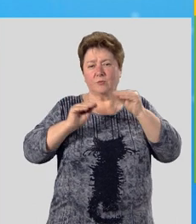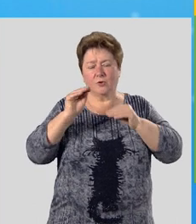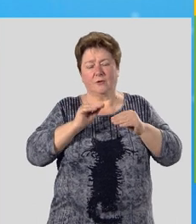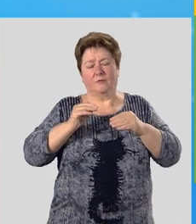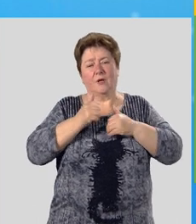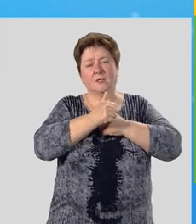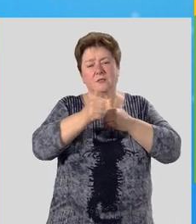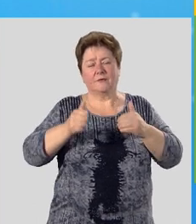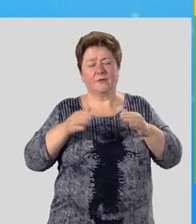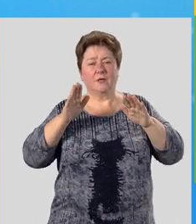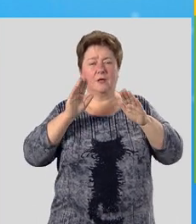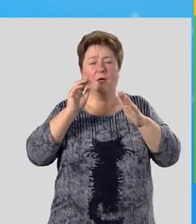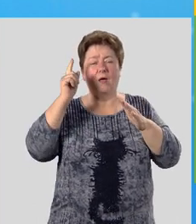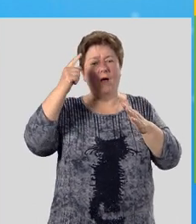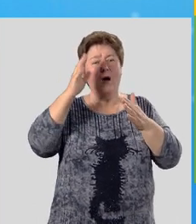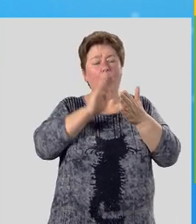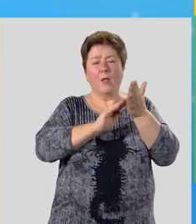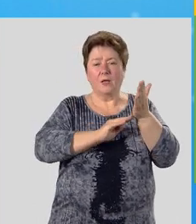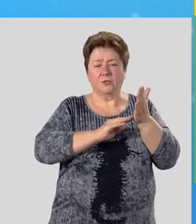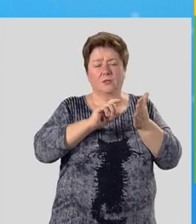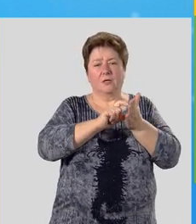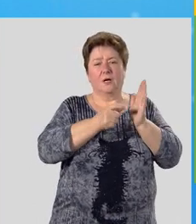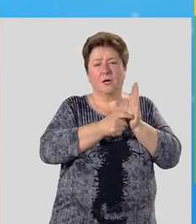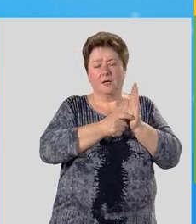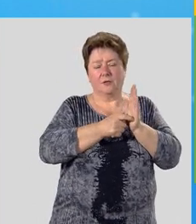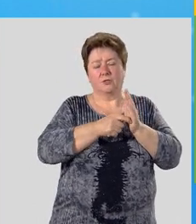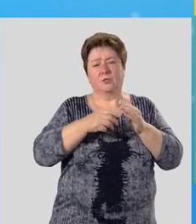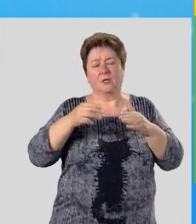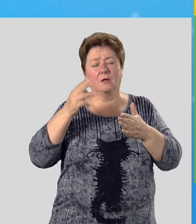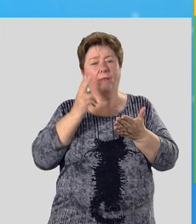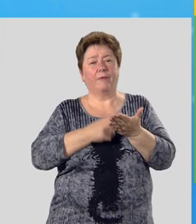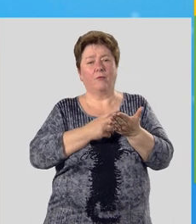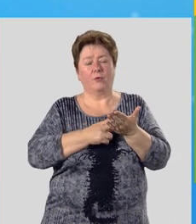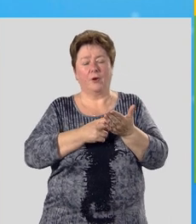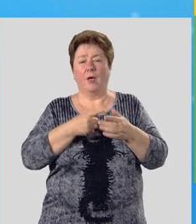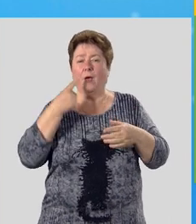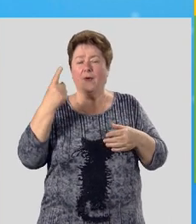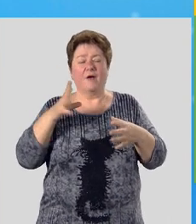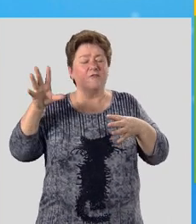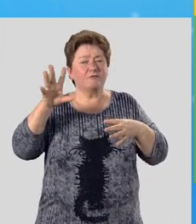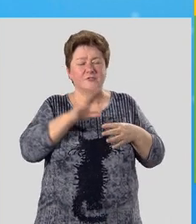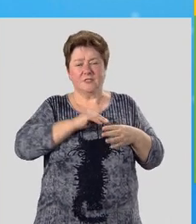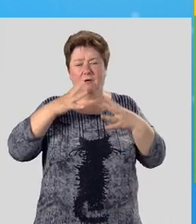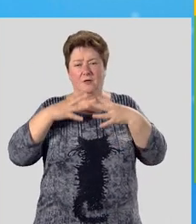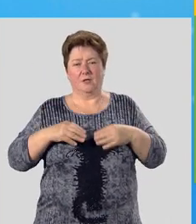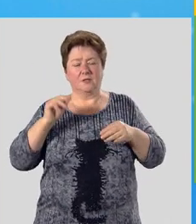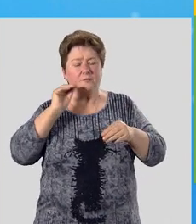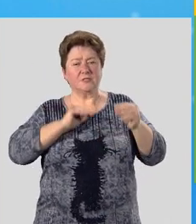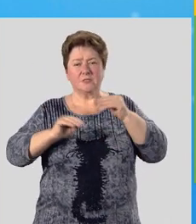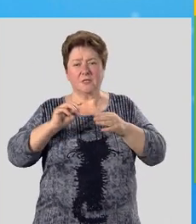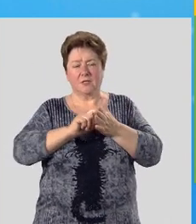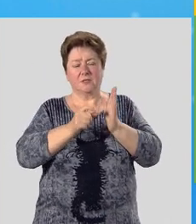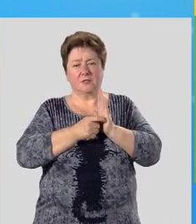сформулировали основные положения клеточной теории. Первое. Все организмы состоят